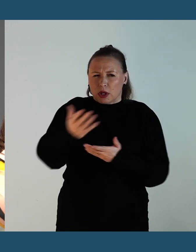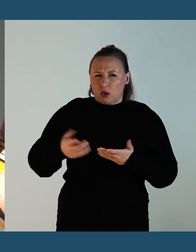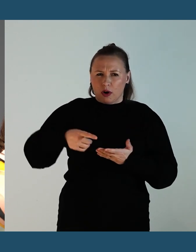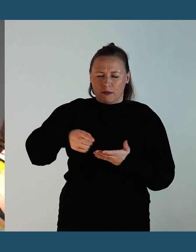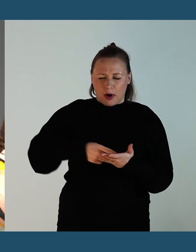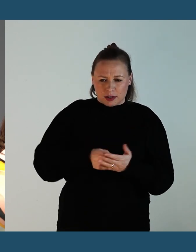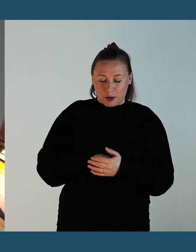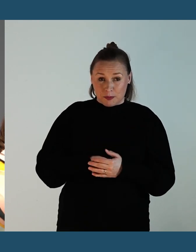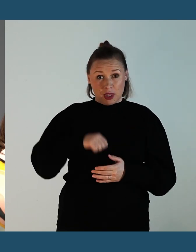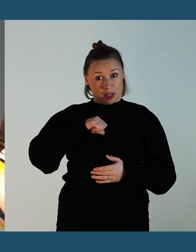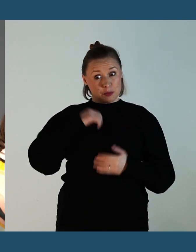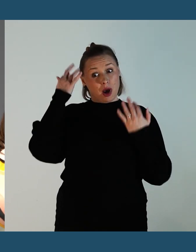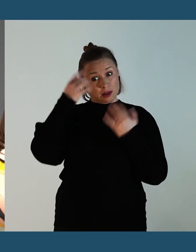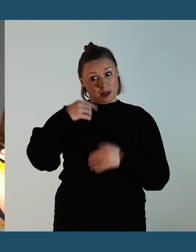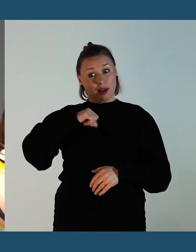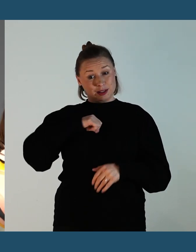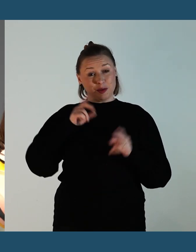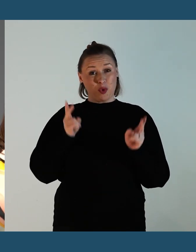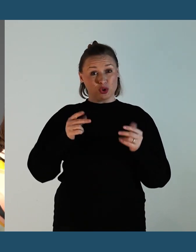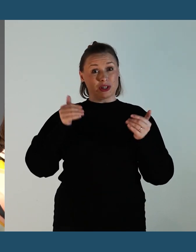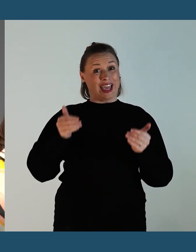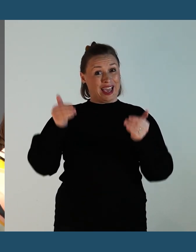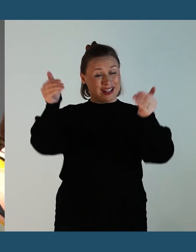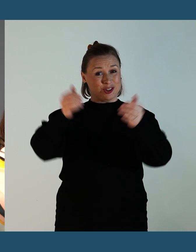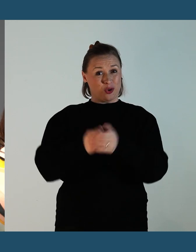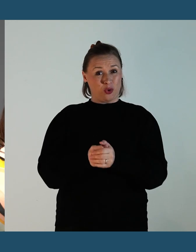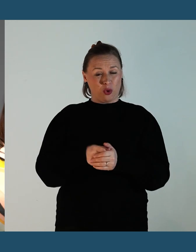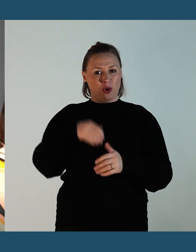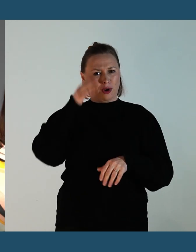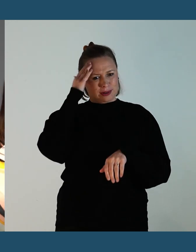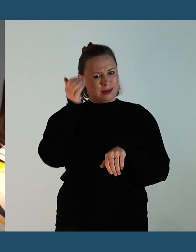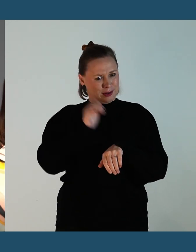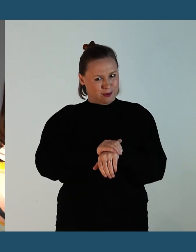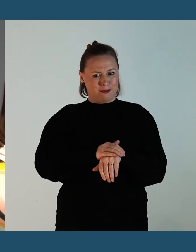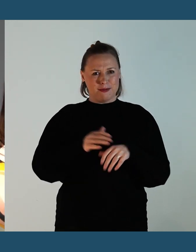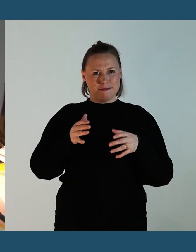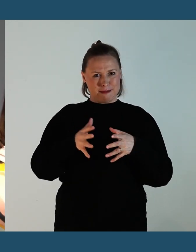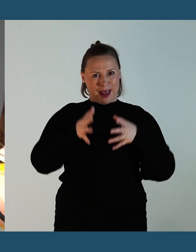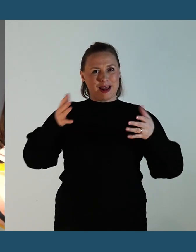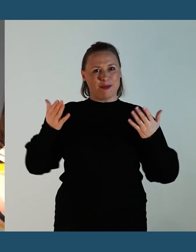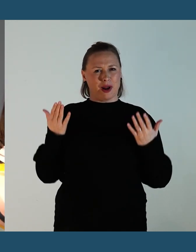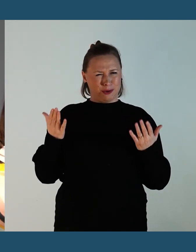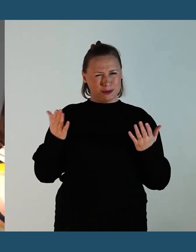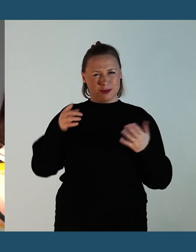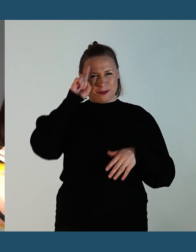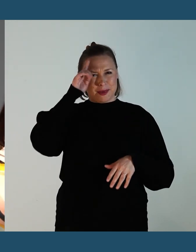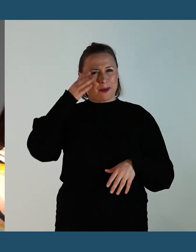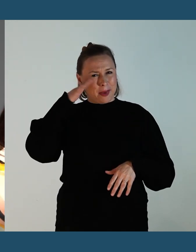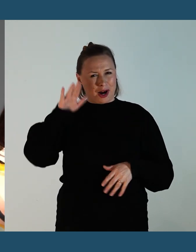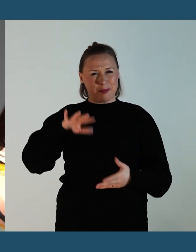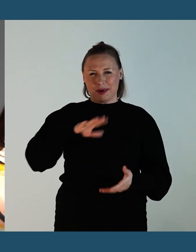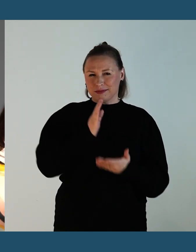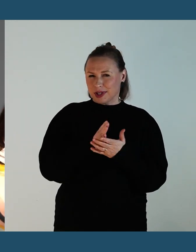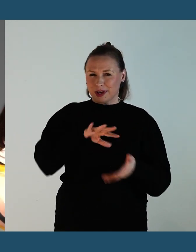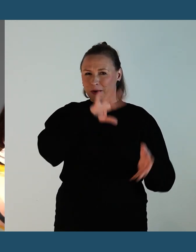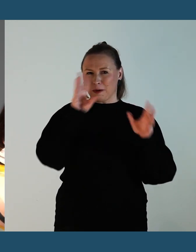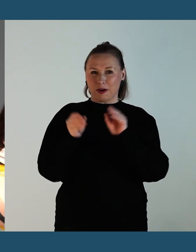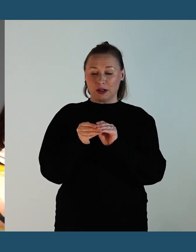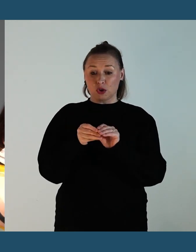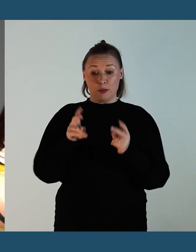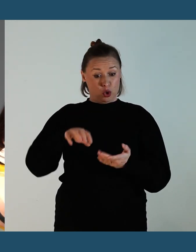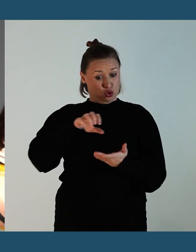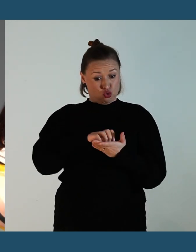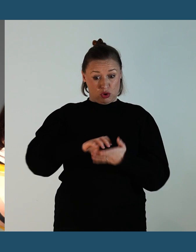kehittynyt tässä vuosien varrella ymmärtämään paljon paremmin asioita. Ja mä ajattelin, että meidän yhteiskunnassakin on